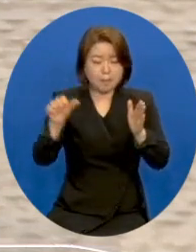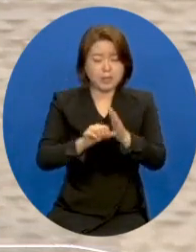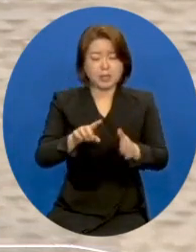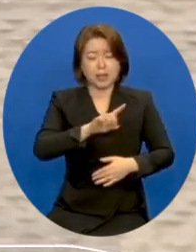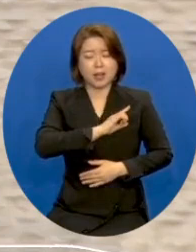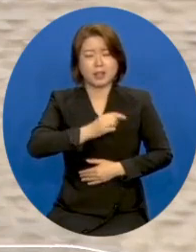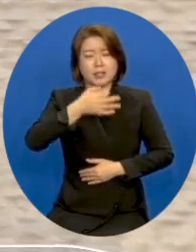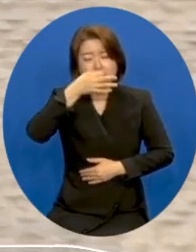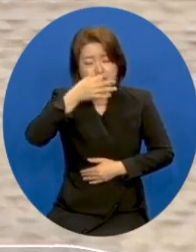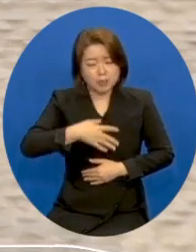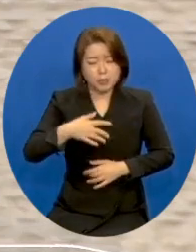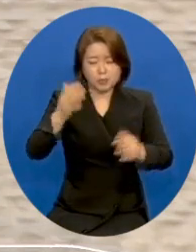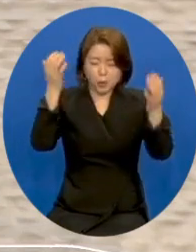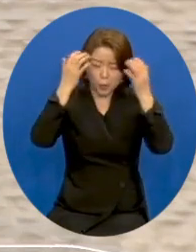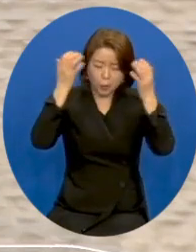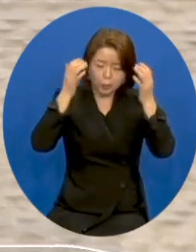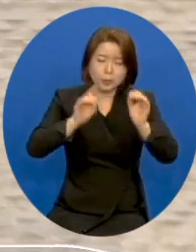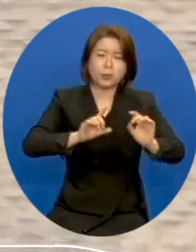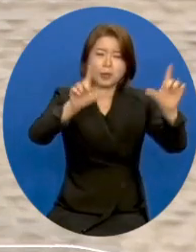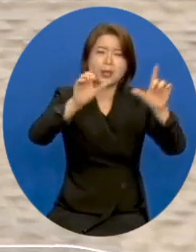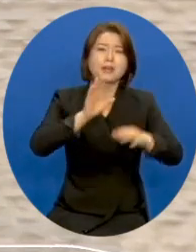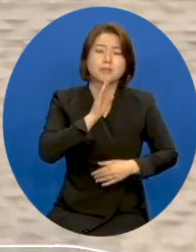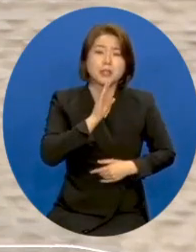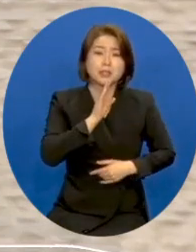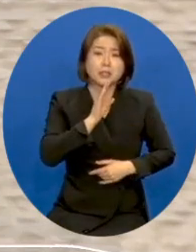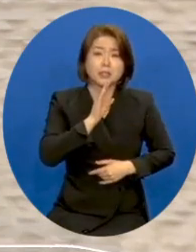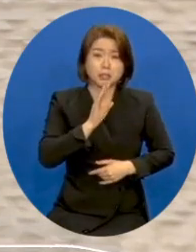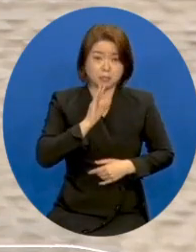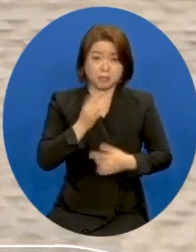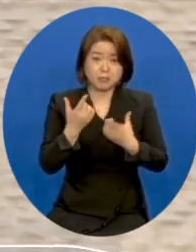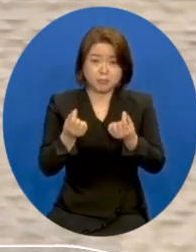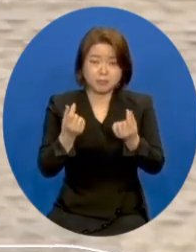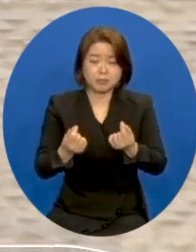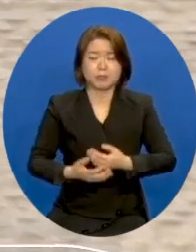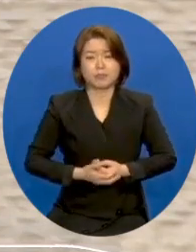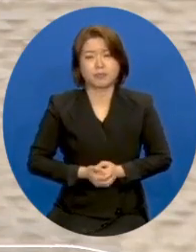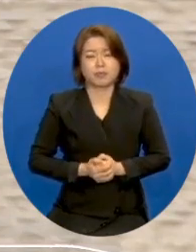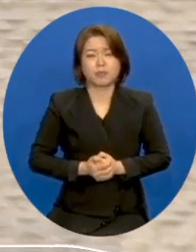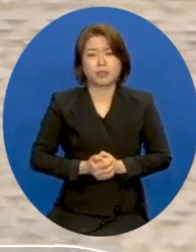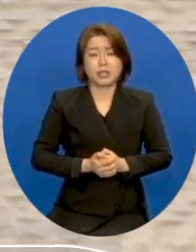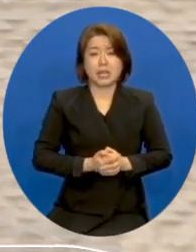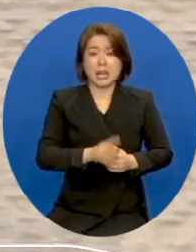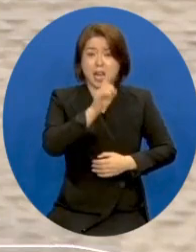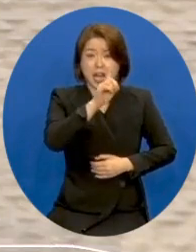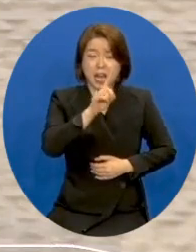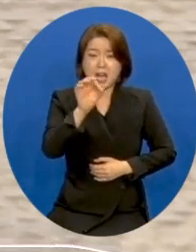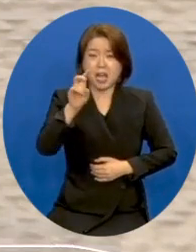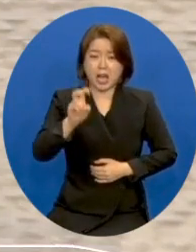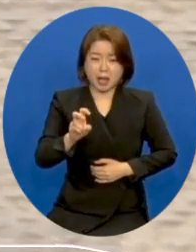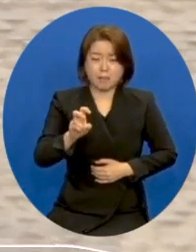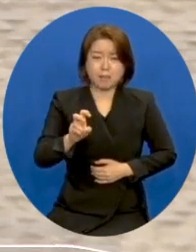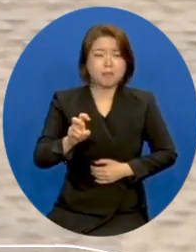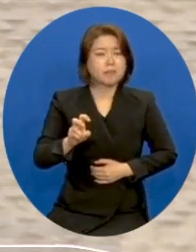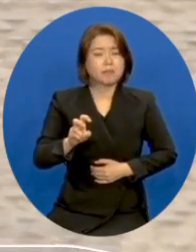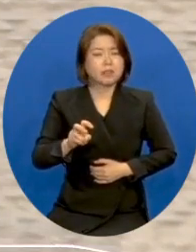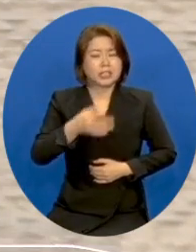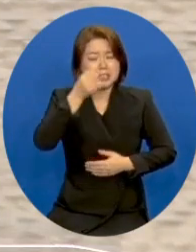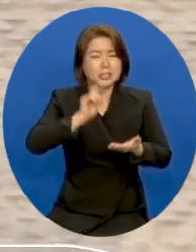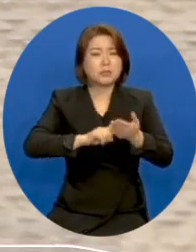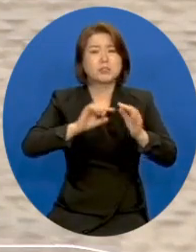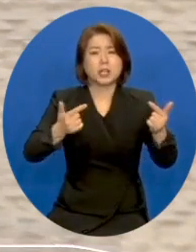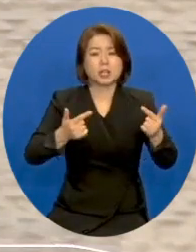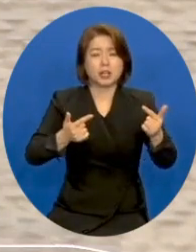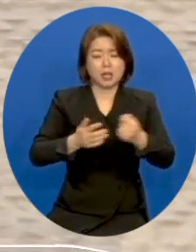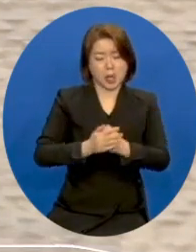힘들고 고통스러웠던 해였다고. 그럴 수밖에 없겠지요. 한 가지 암도 쉬운 일은 아닌데